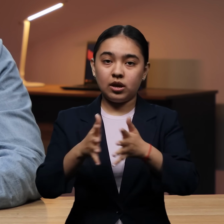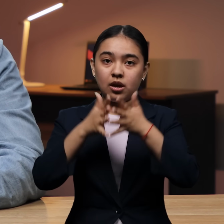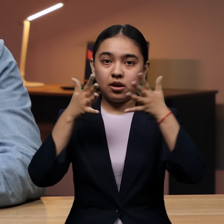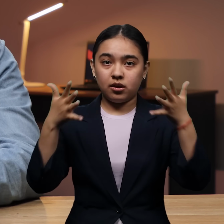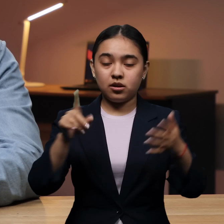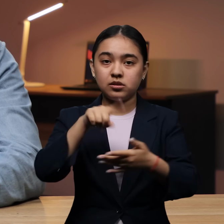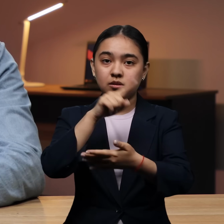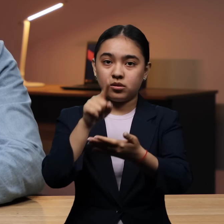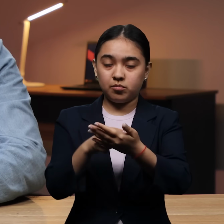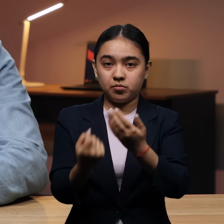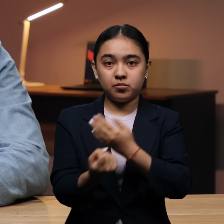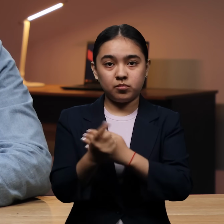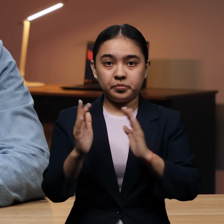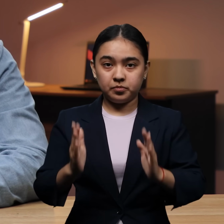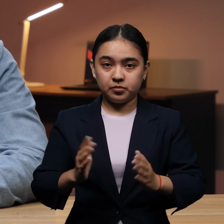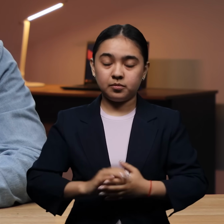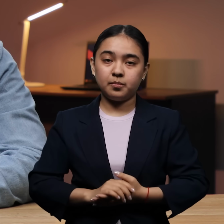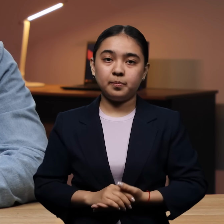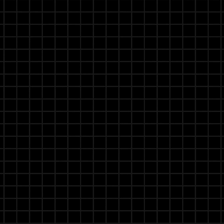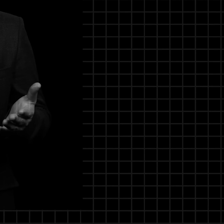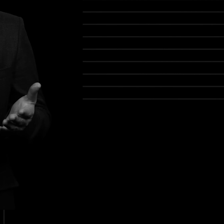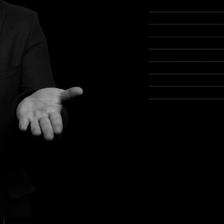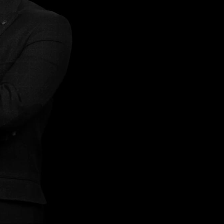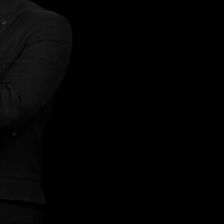nisbatan ham katta savollarni yuzaga keltiradi.